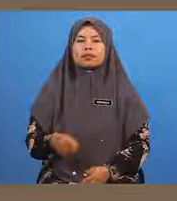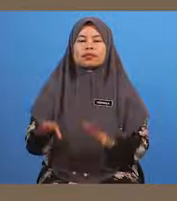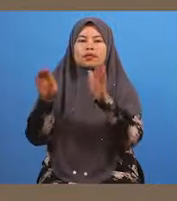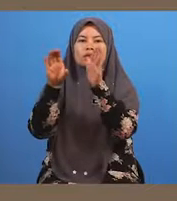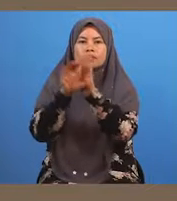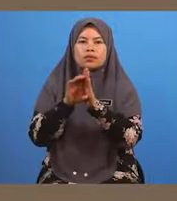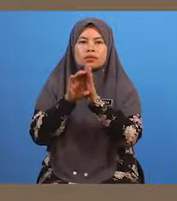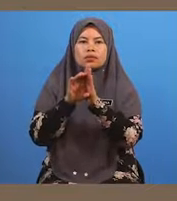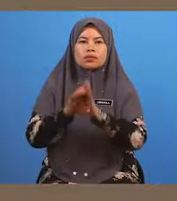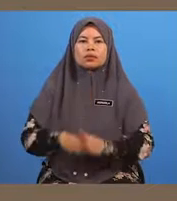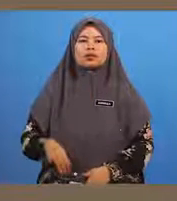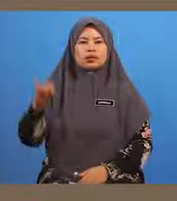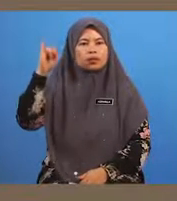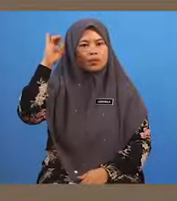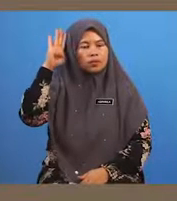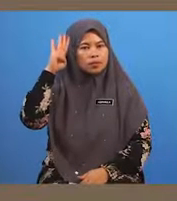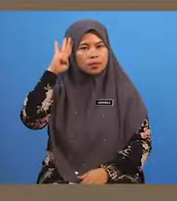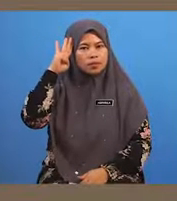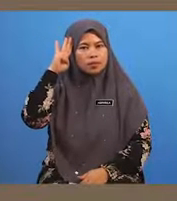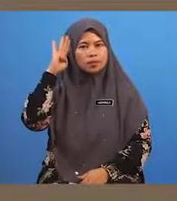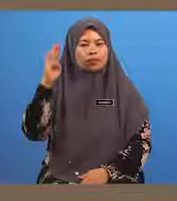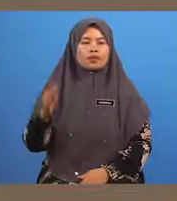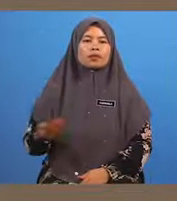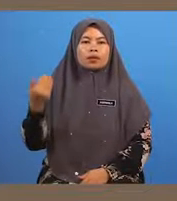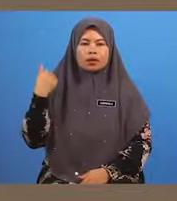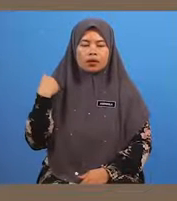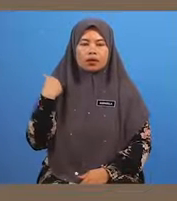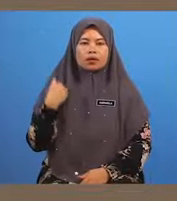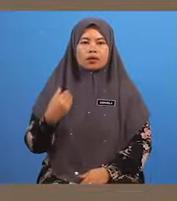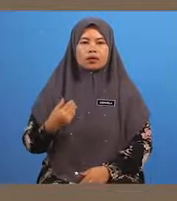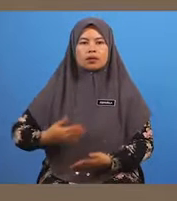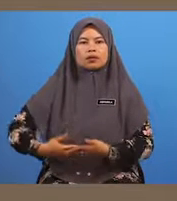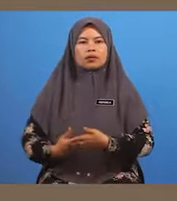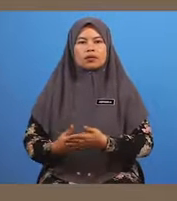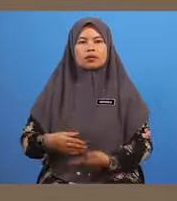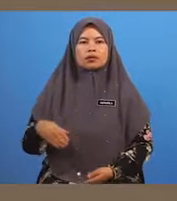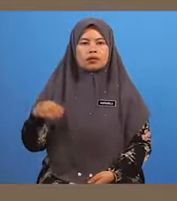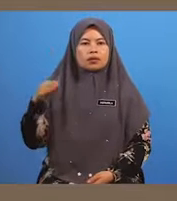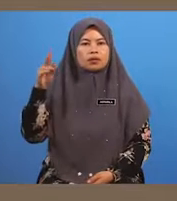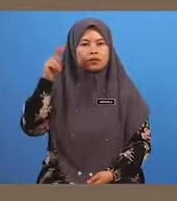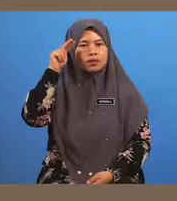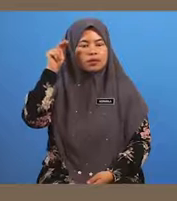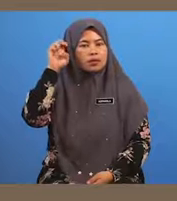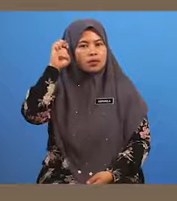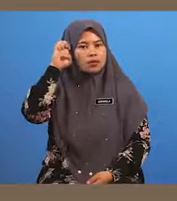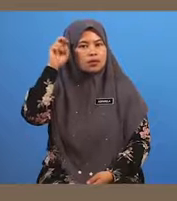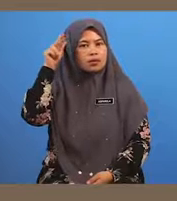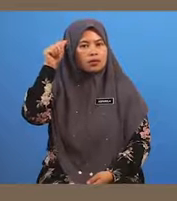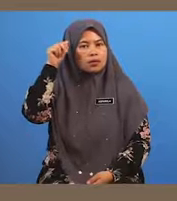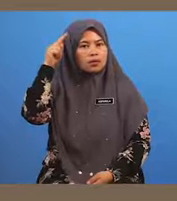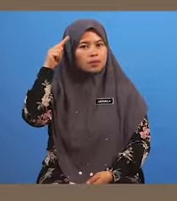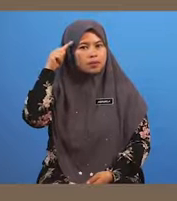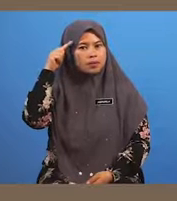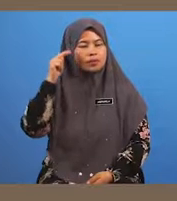kandung kepada Encik Muhammad dan Puan Khadijah. Tetapi Ibrahim dipelihara dan dibesarkan oleh Encik Ali dan